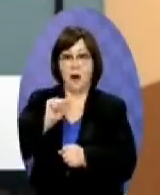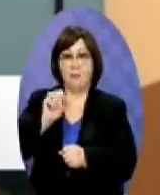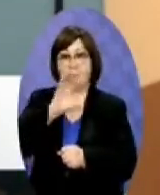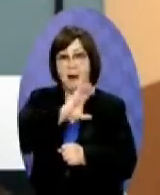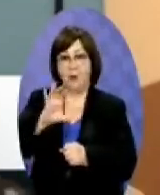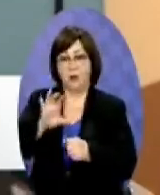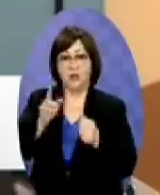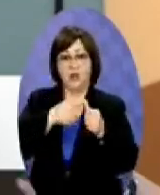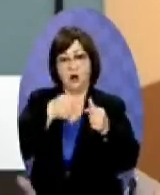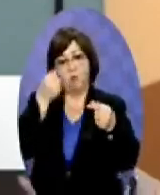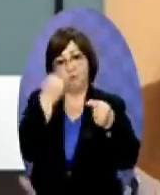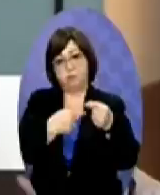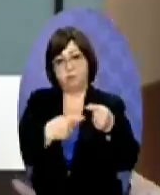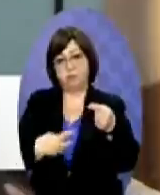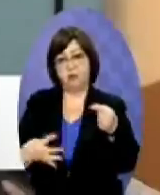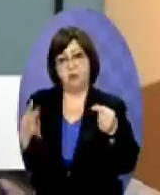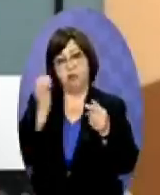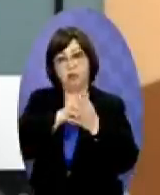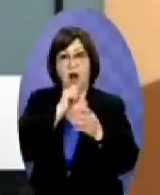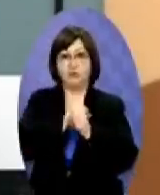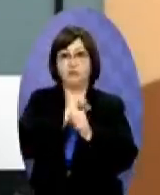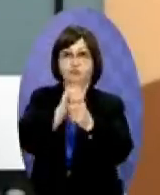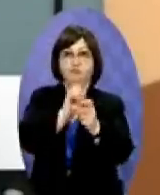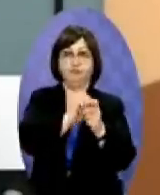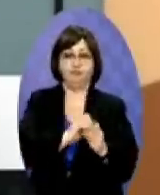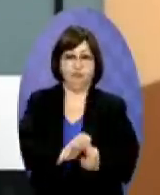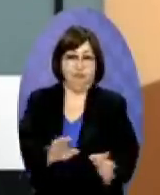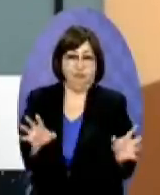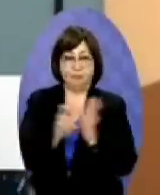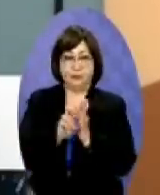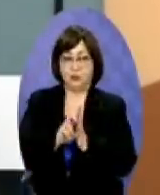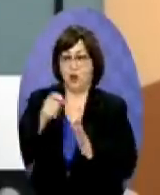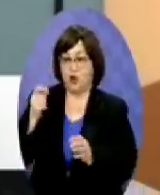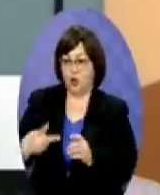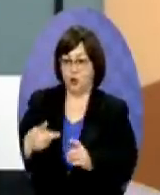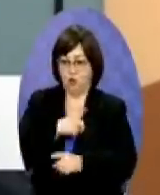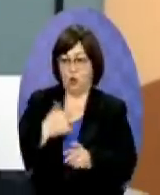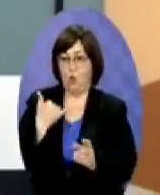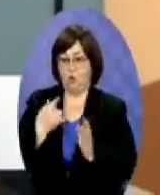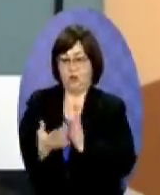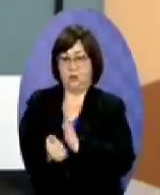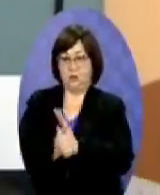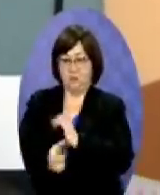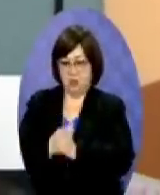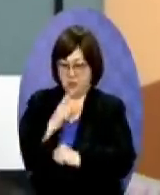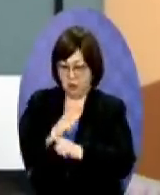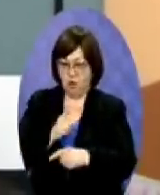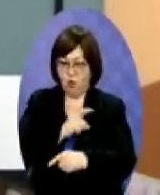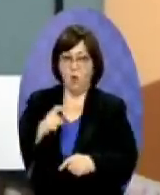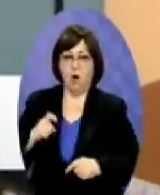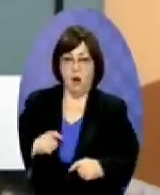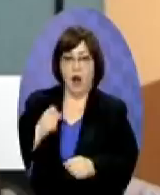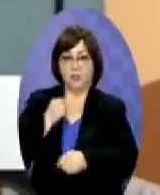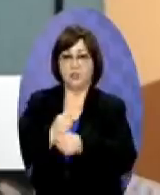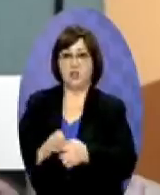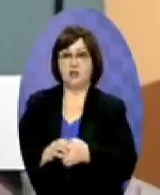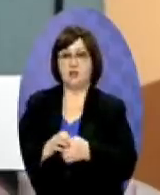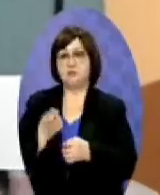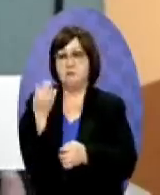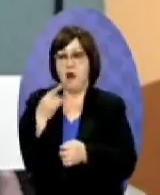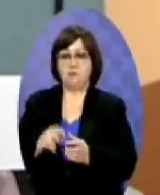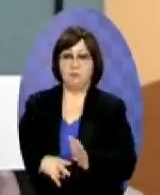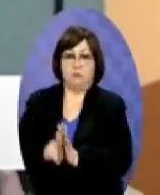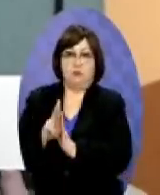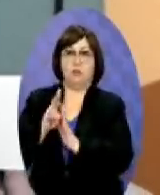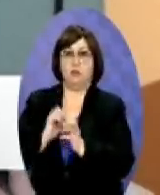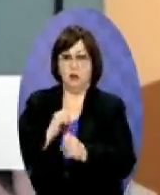байртай болох боломж байна. Хоёрдог нь өөрт бий болох зур чадвар мэрэгчлэрийн өөртөө одоо ажлын байр бий болгоо явахт нь шаардлагатай байгаа. Багш